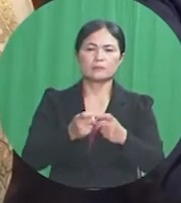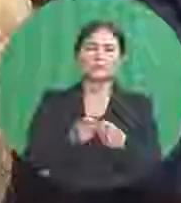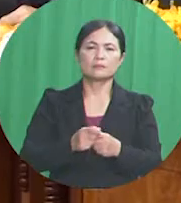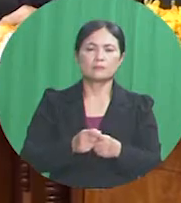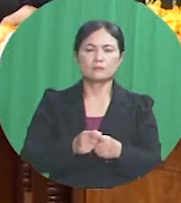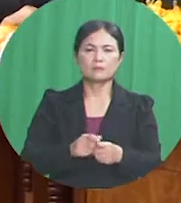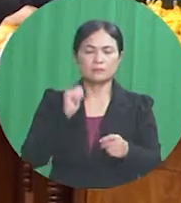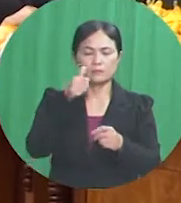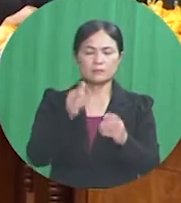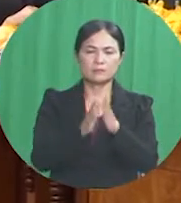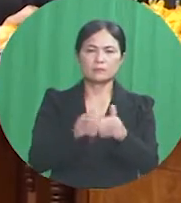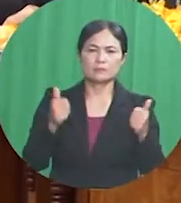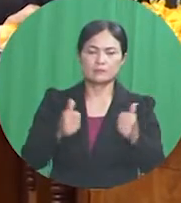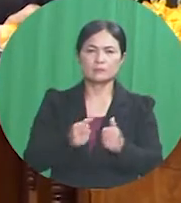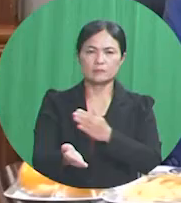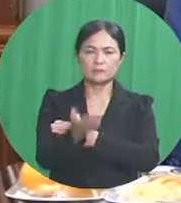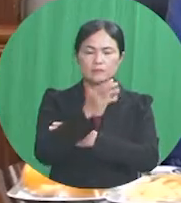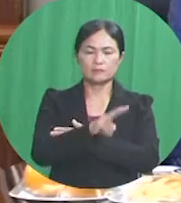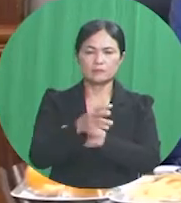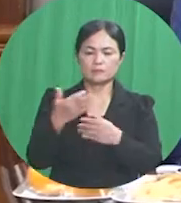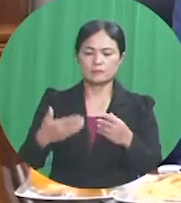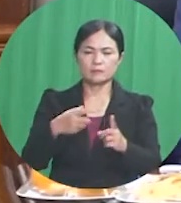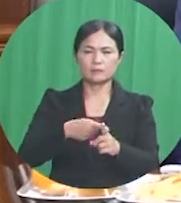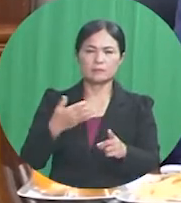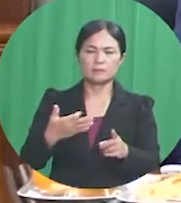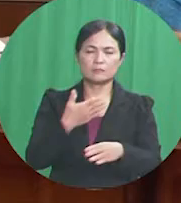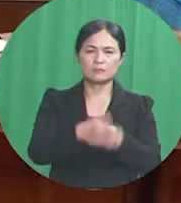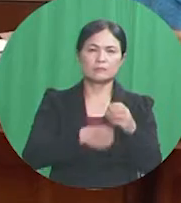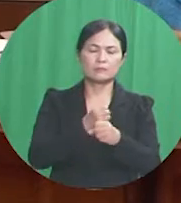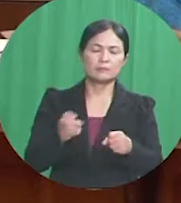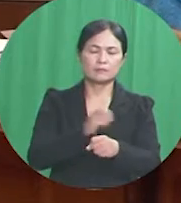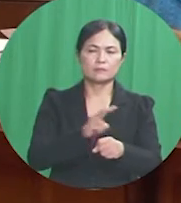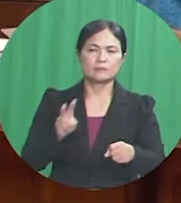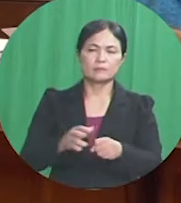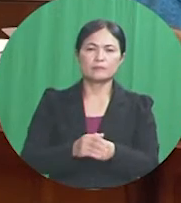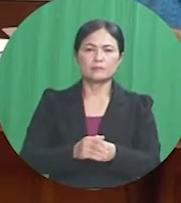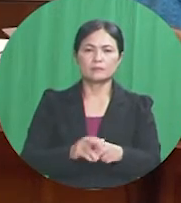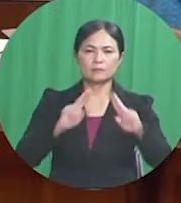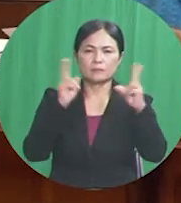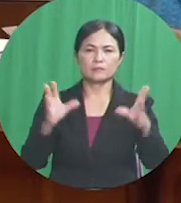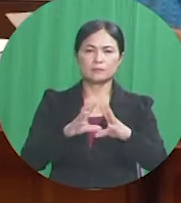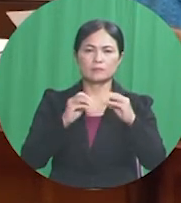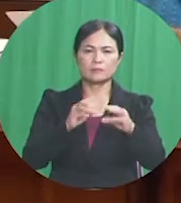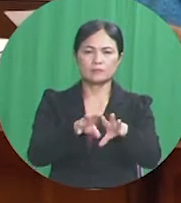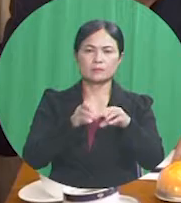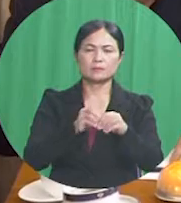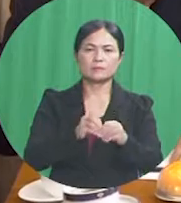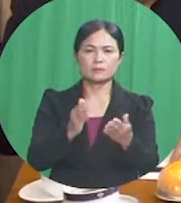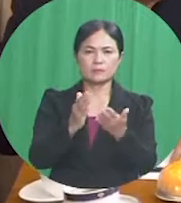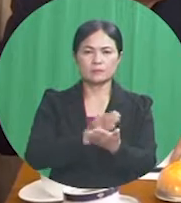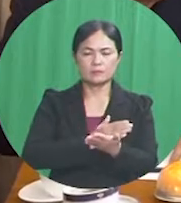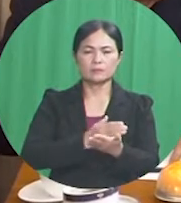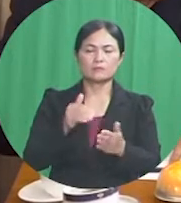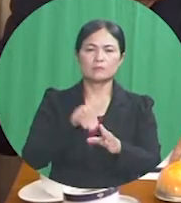ការអចិន្ត្រៃយ៍រដ្ឋសភានាព្រឹកថ្ងៃទី29ខែកញ្ញាឆ្នាំ2022អង្គប្រជុំបានអនុម័តតាមរបៀបវិរៈ